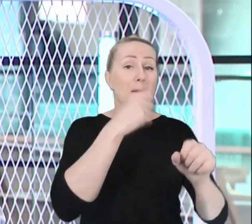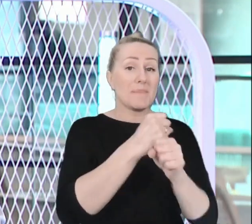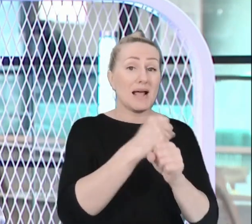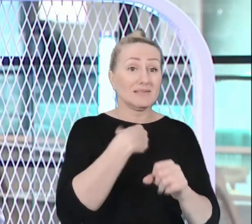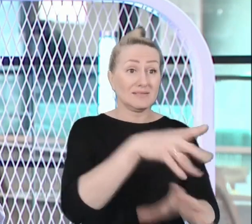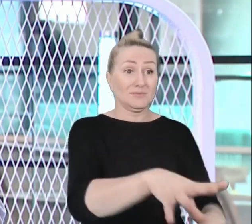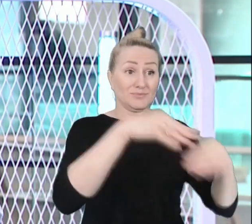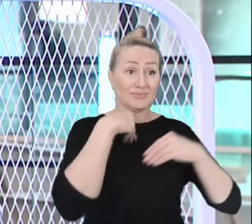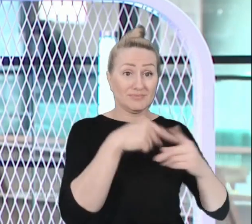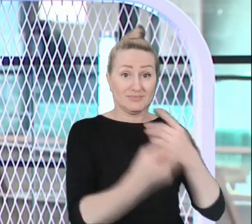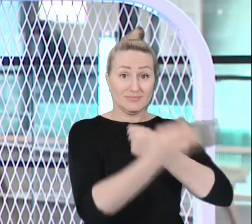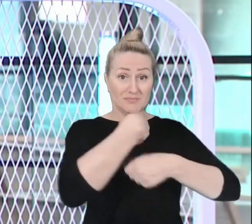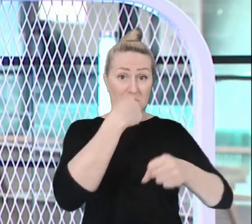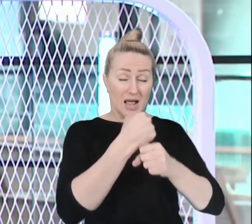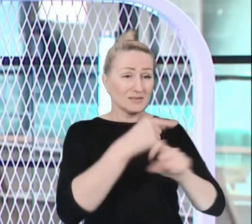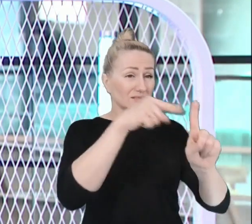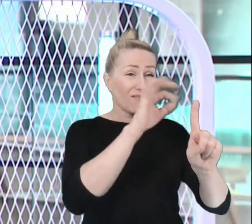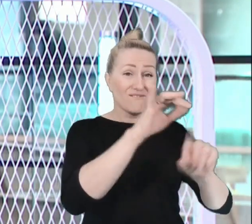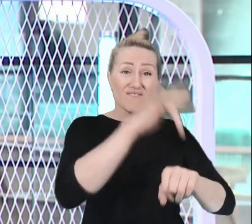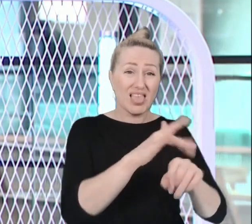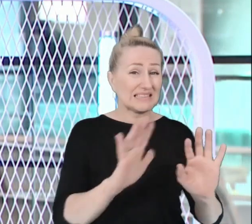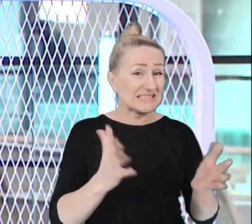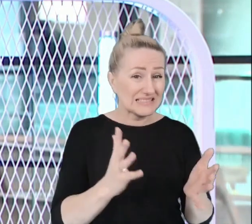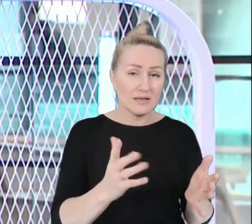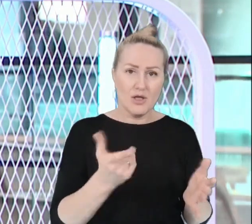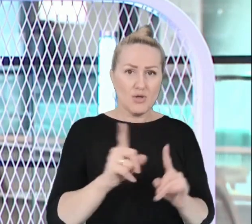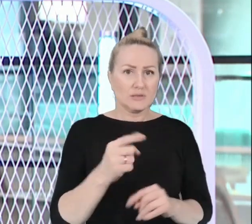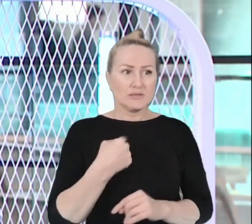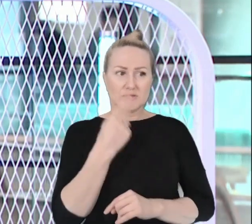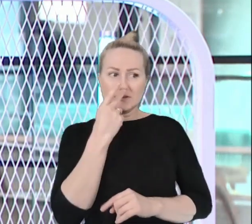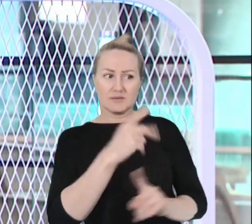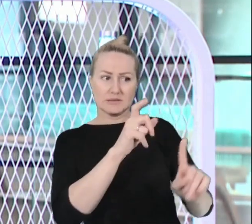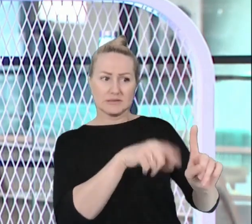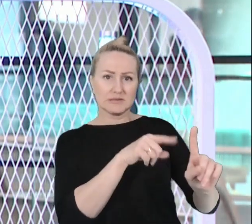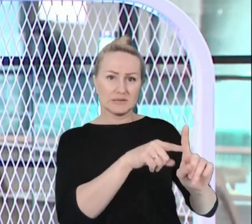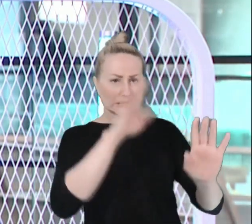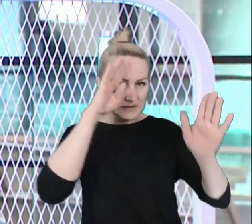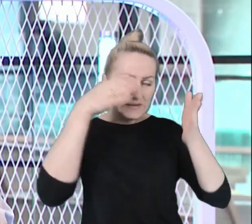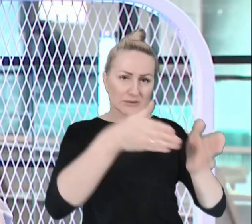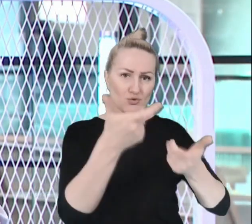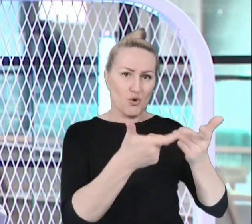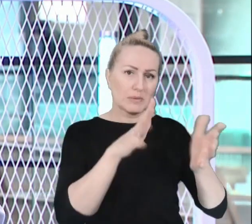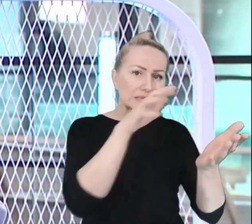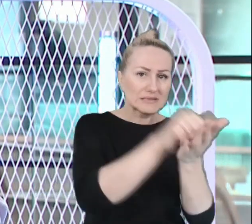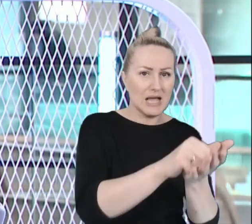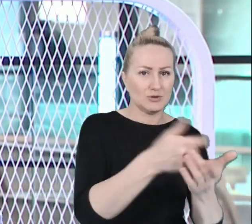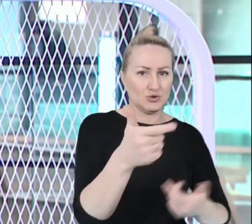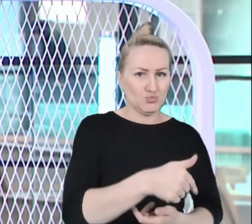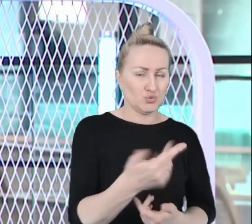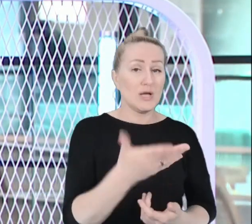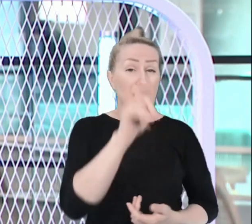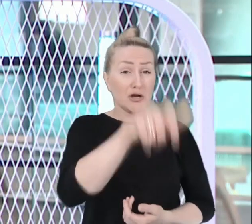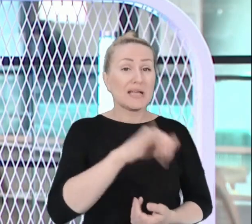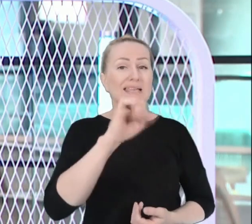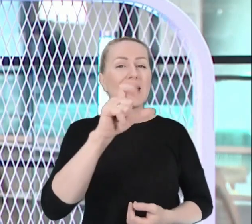nie jest efektywny, to jest taki sygnał do tego, żeby tą osobą się zająć. Czy z twojego doświadczenia, Jacku, wynika, że to jest